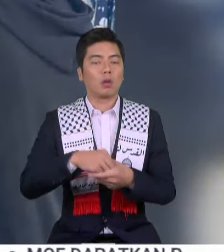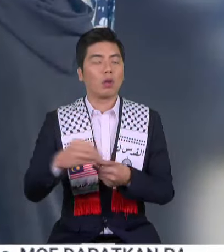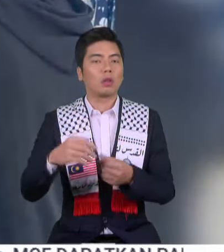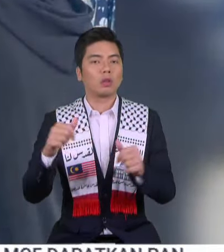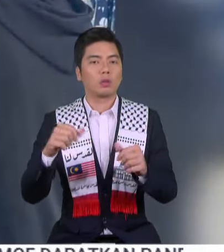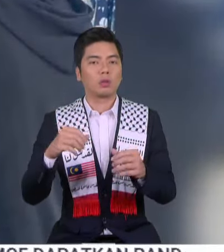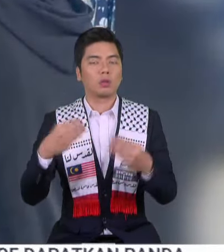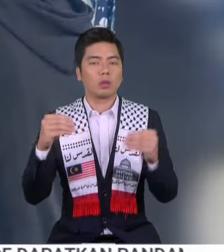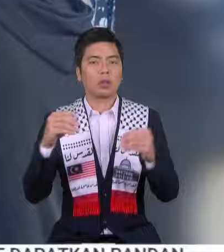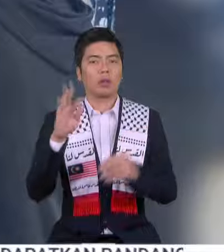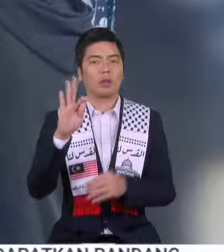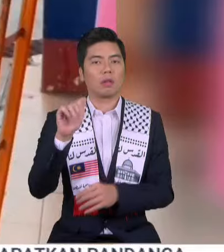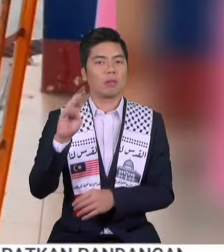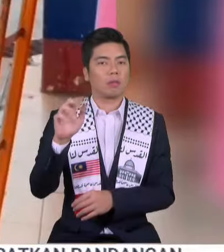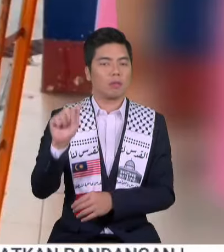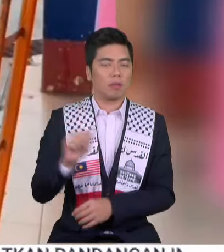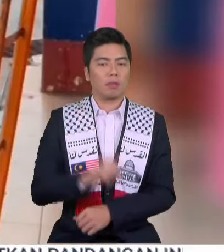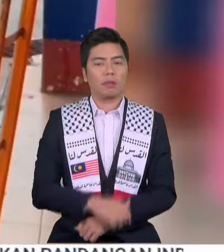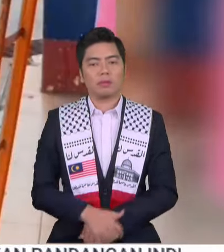Farma.